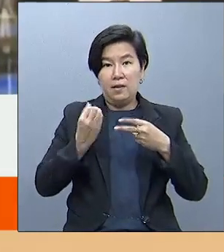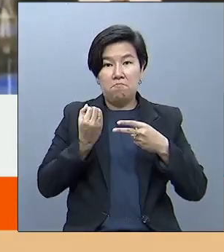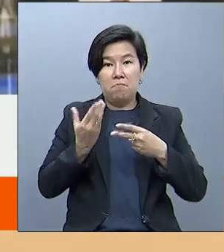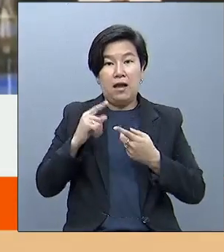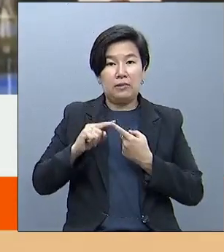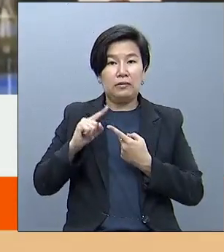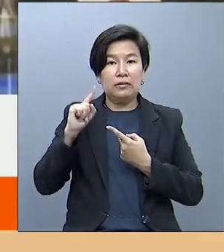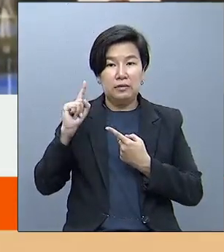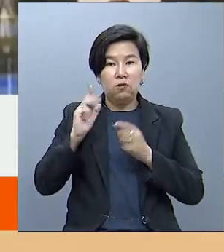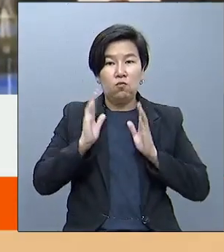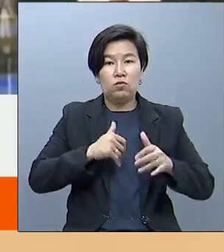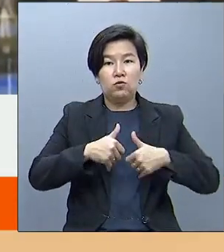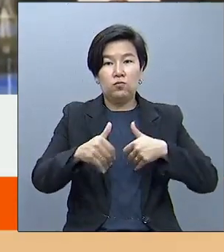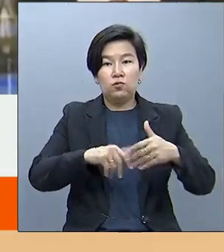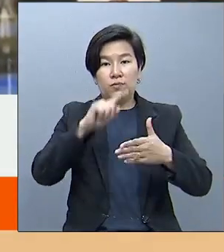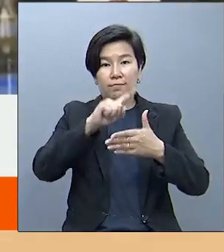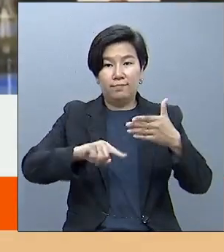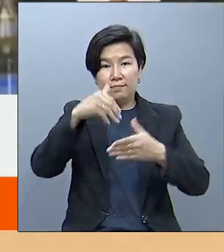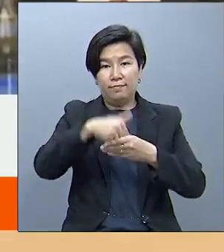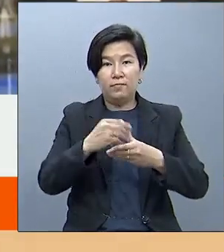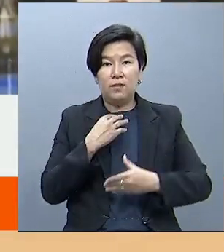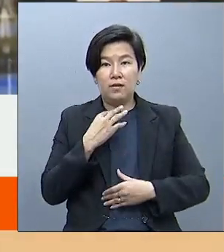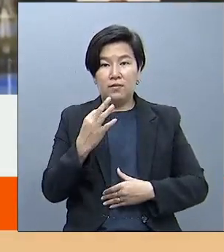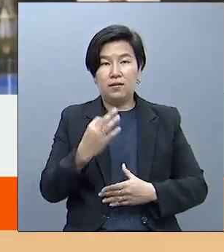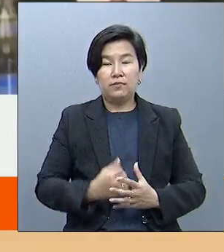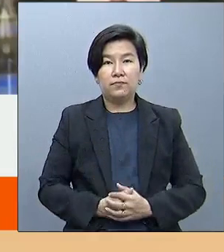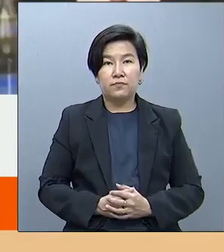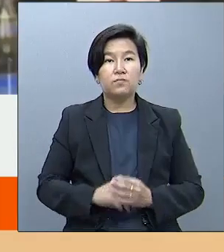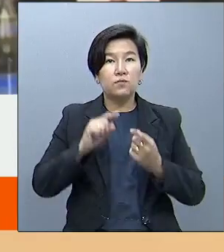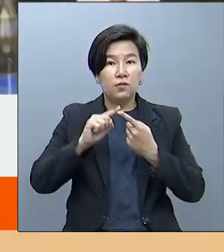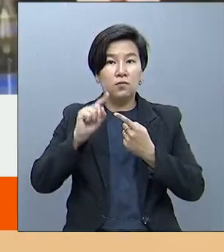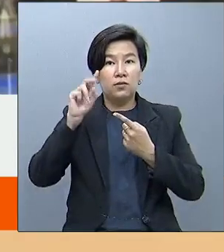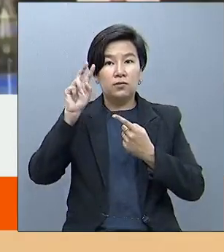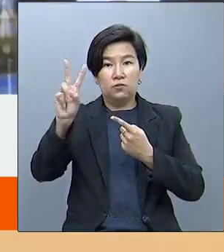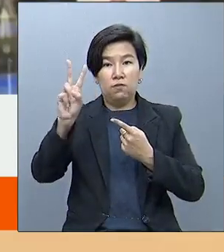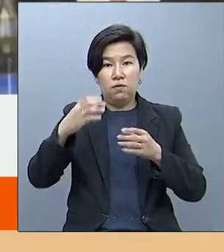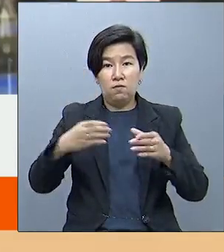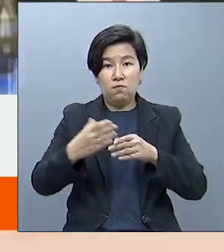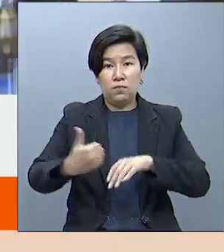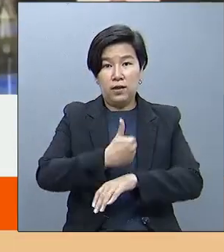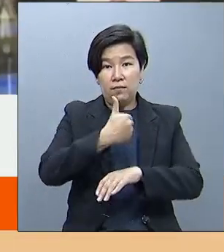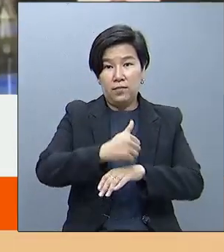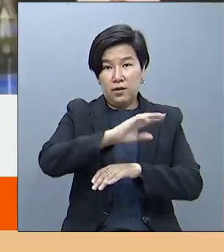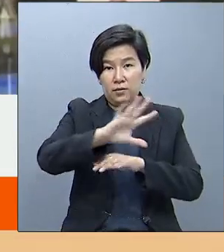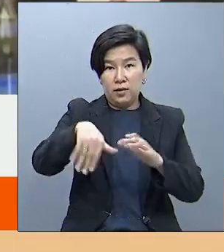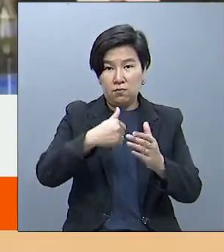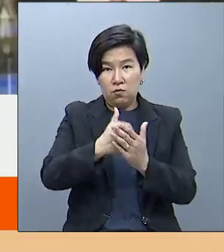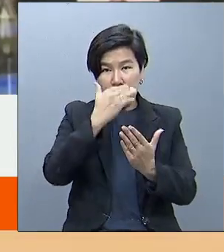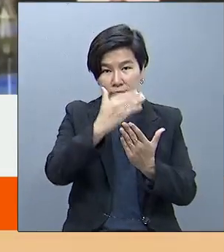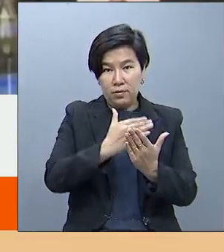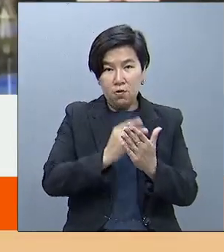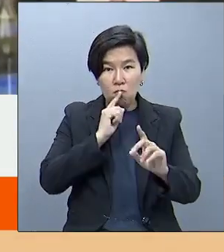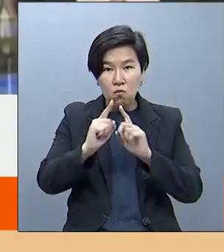ชนข้อที่2ทุกพรรคจะร่วมกันจัดทำข้อตกลงร่วมหรือที่เรียกว่